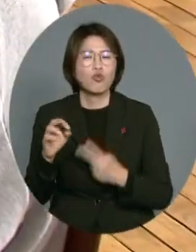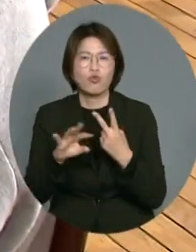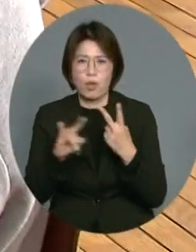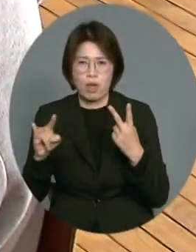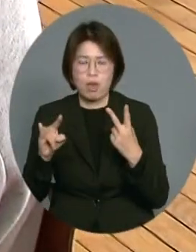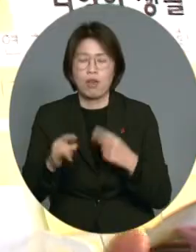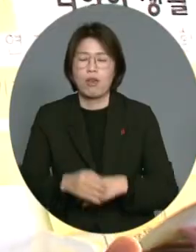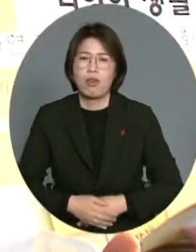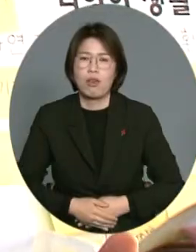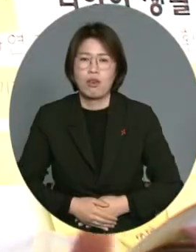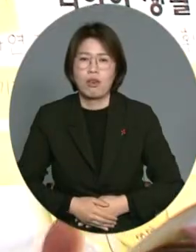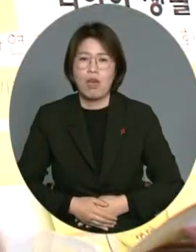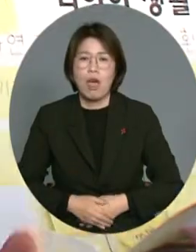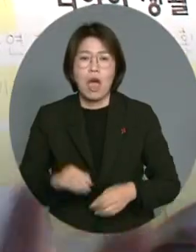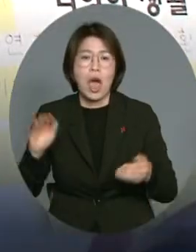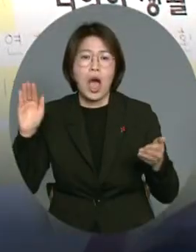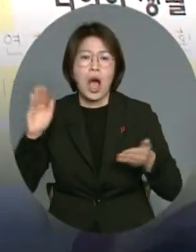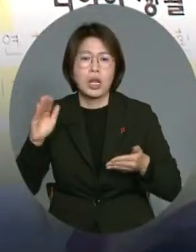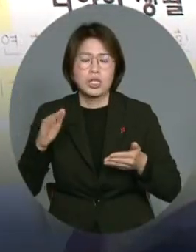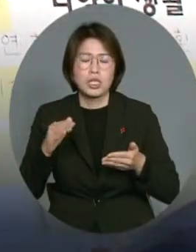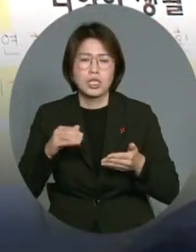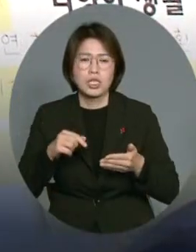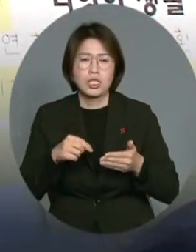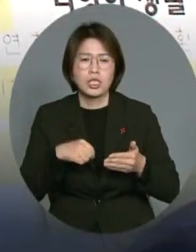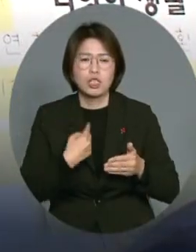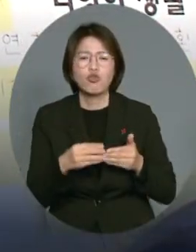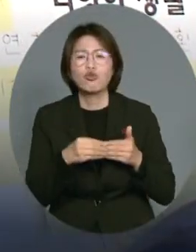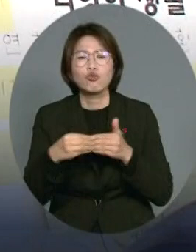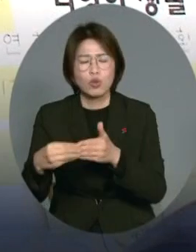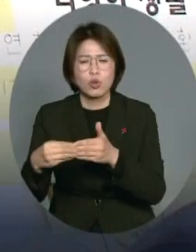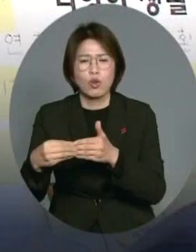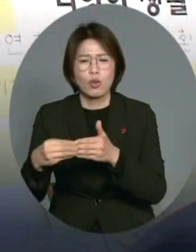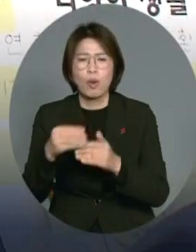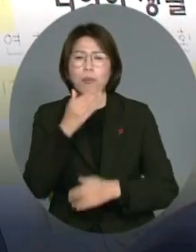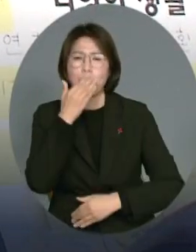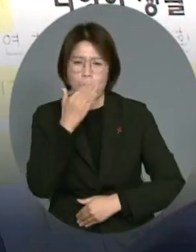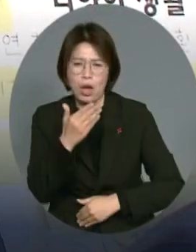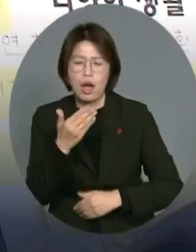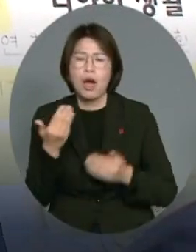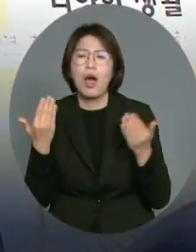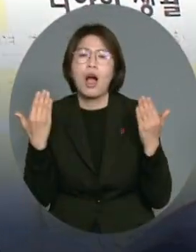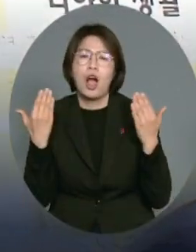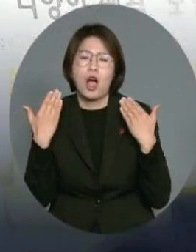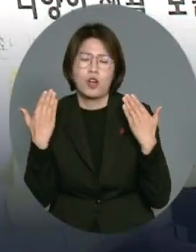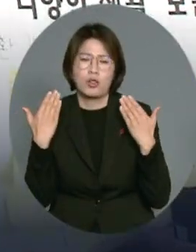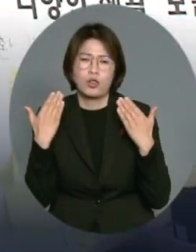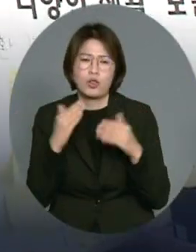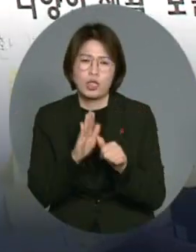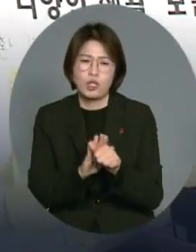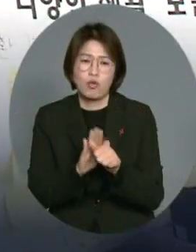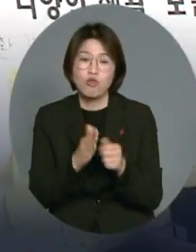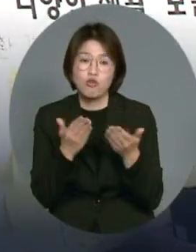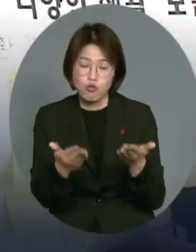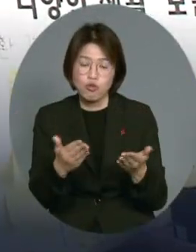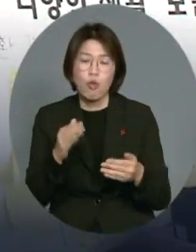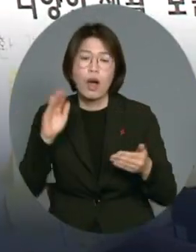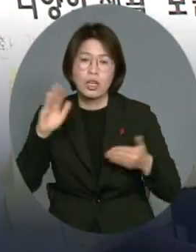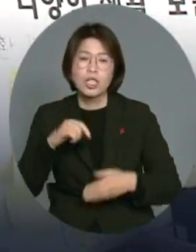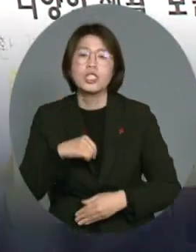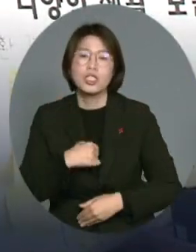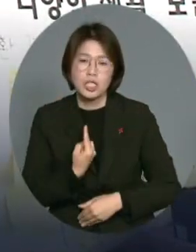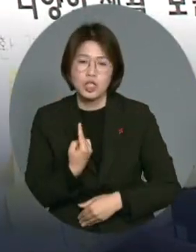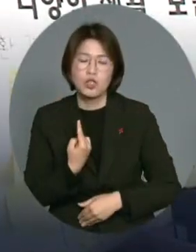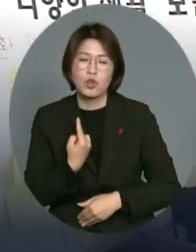많아졌습니다. 학생들이 주도적으로 할 수 있도록 학교에서 많이 좀 이렇게 허용해 주는, 학생들이 자발적으로